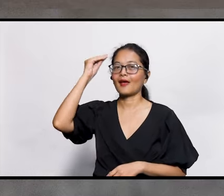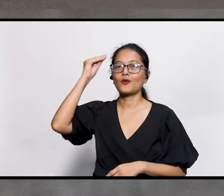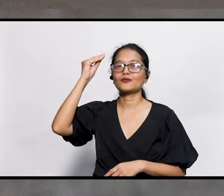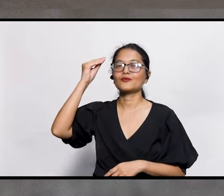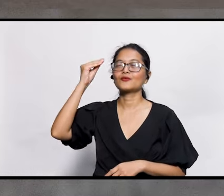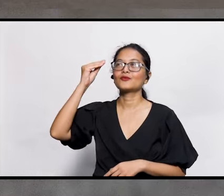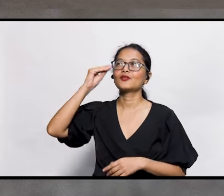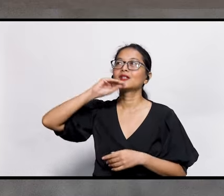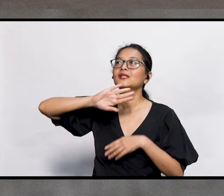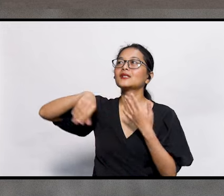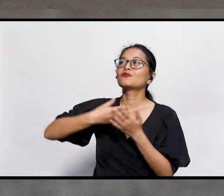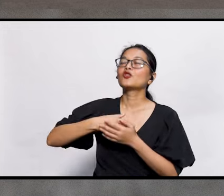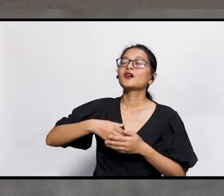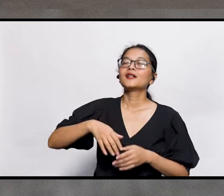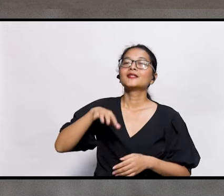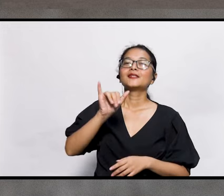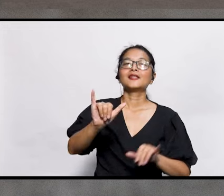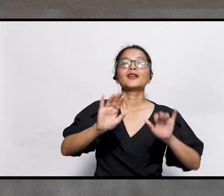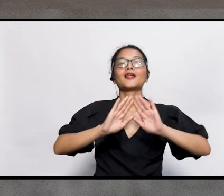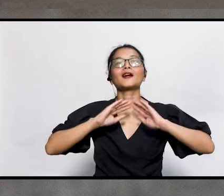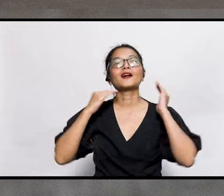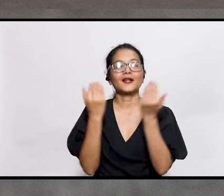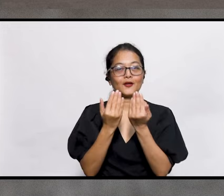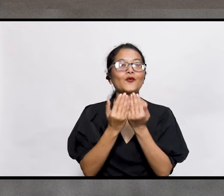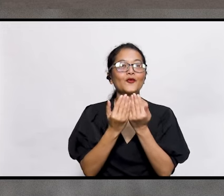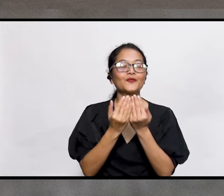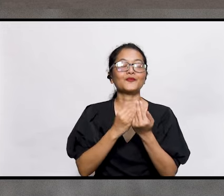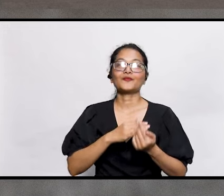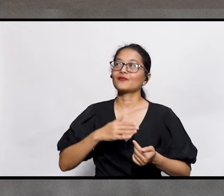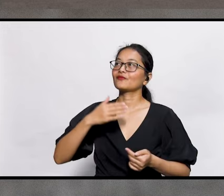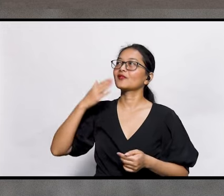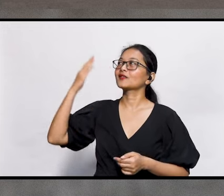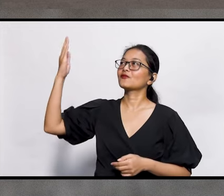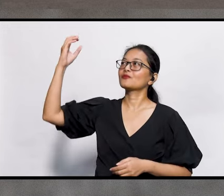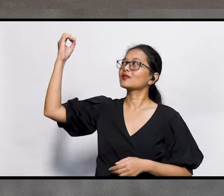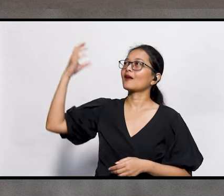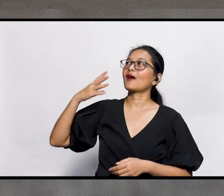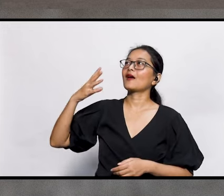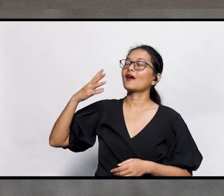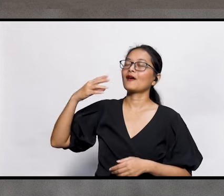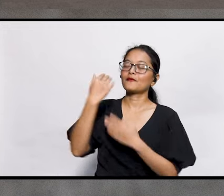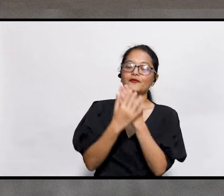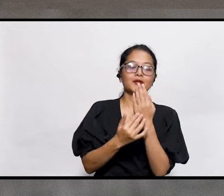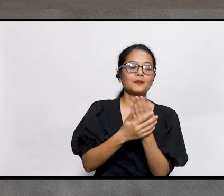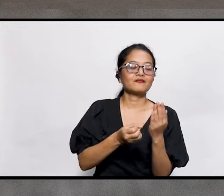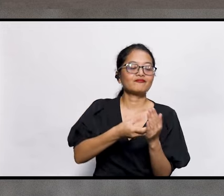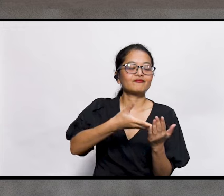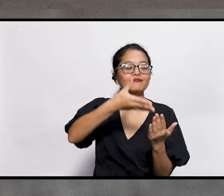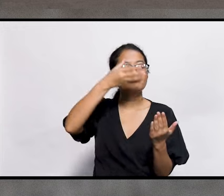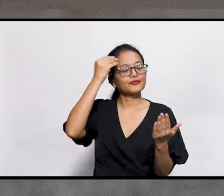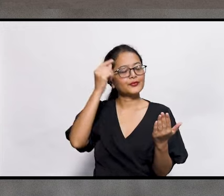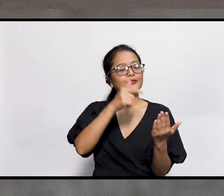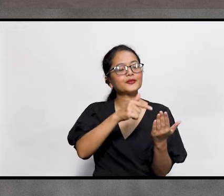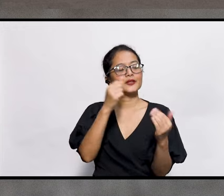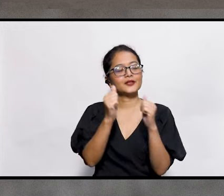ke tanganmu yeriko dia sudah ngomong itu Firman Tuhan bisa memberikan janji yang